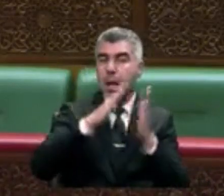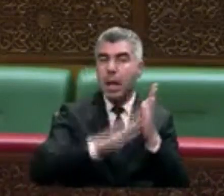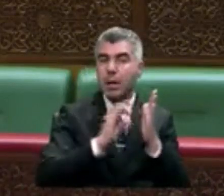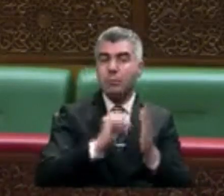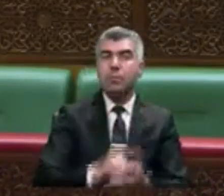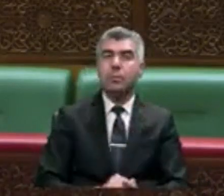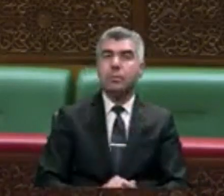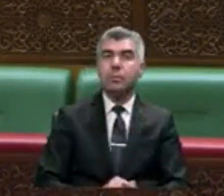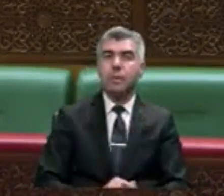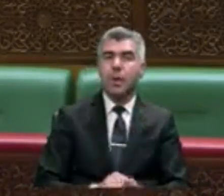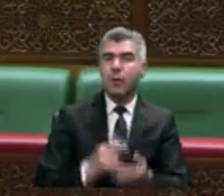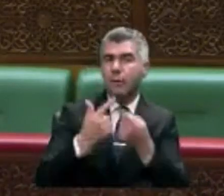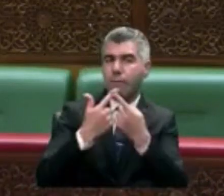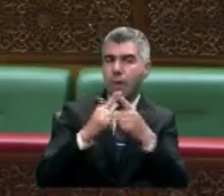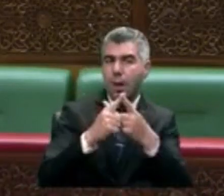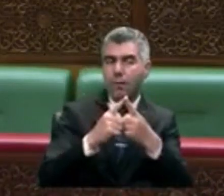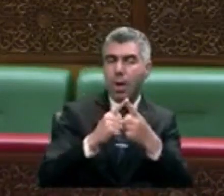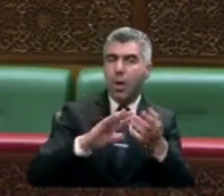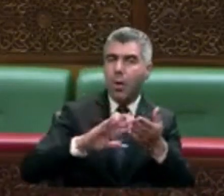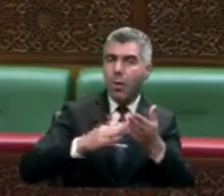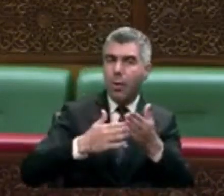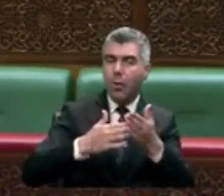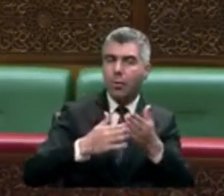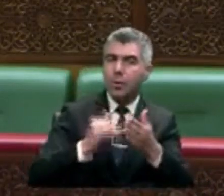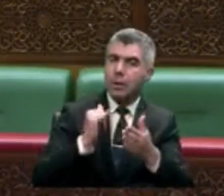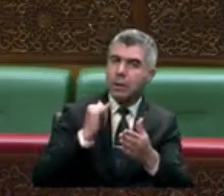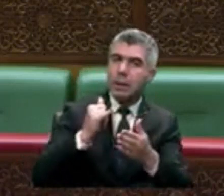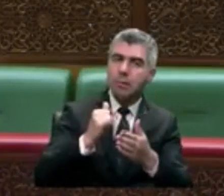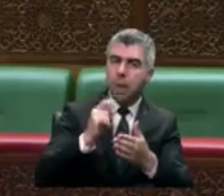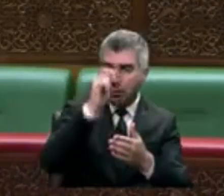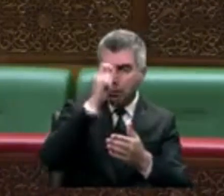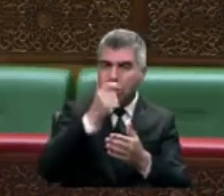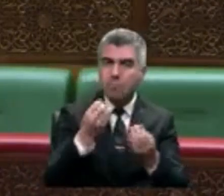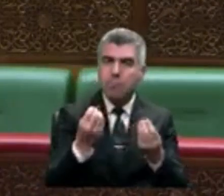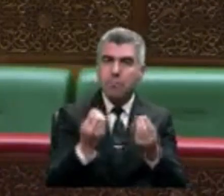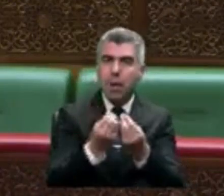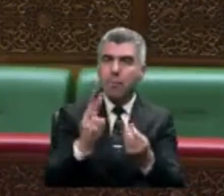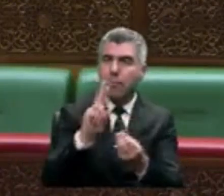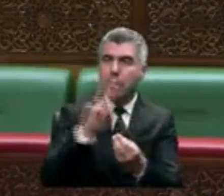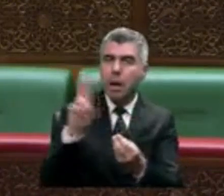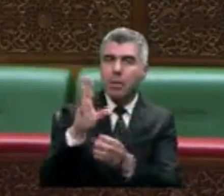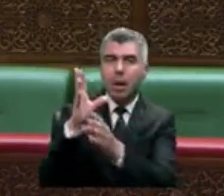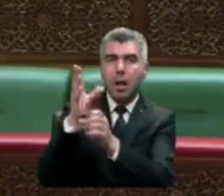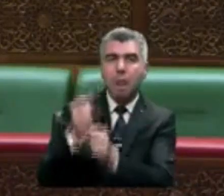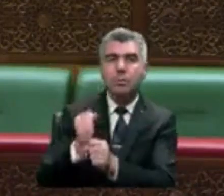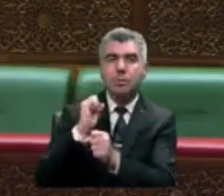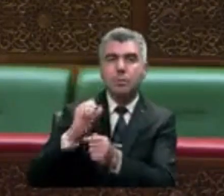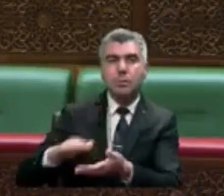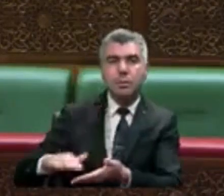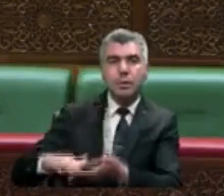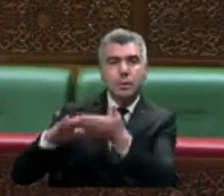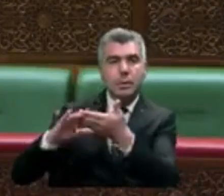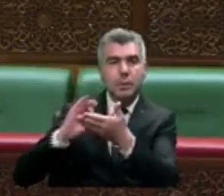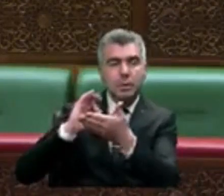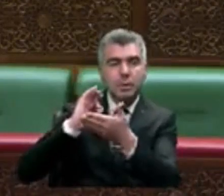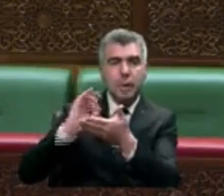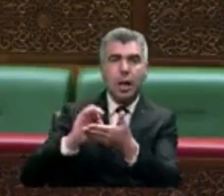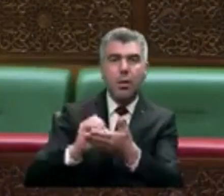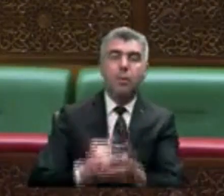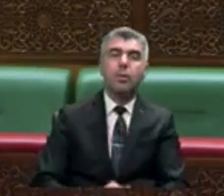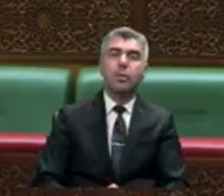بلادنا على جميع المستويات تحت القياده الرشيده لصاحب الجلاله الملك محمد السادس ايده الله